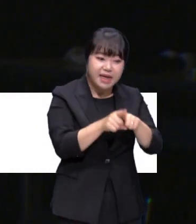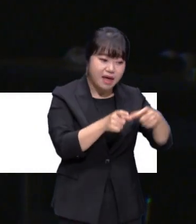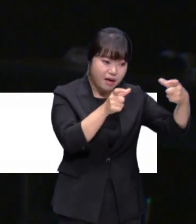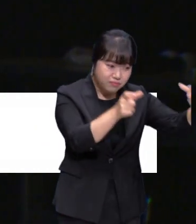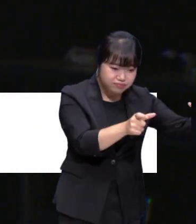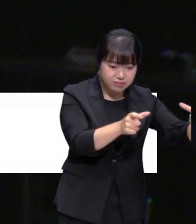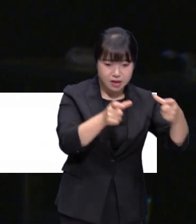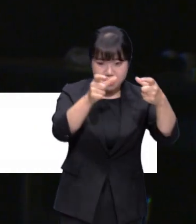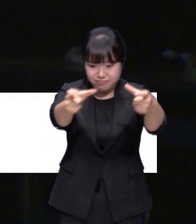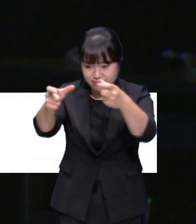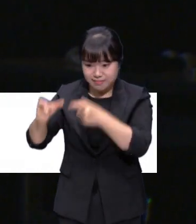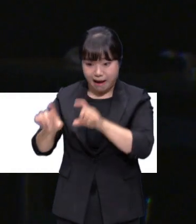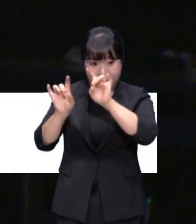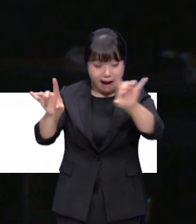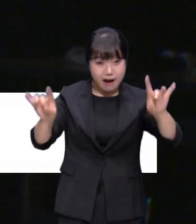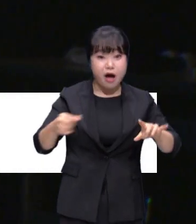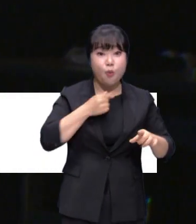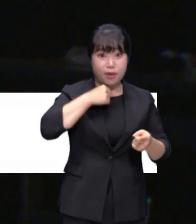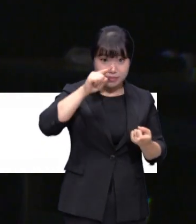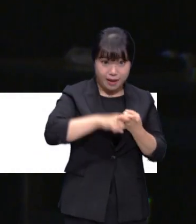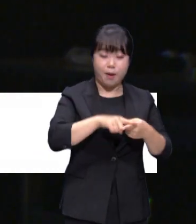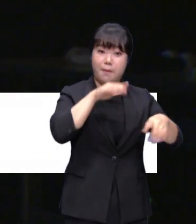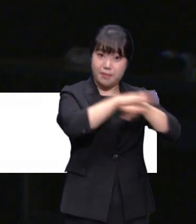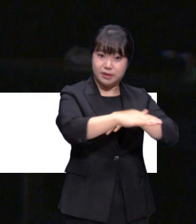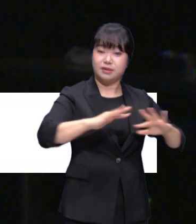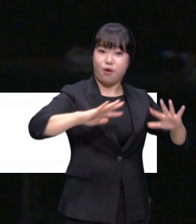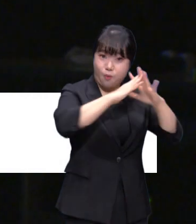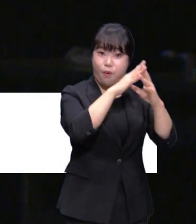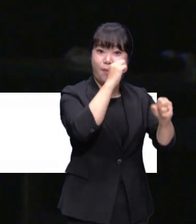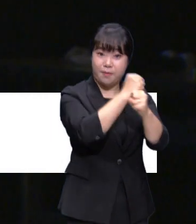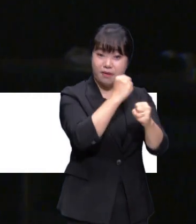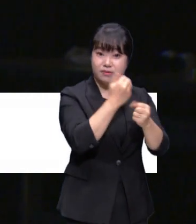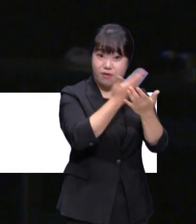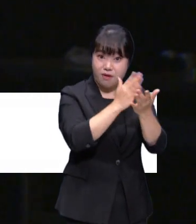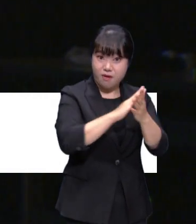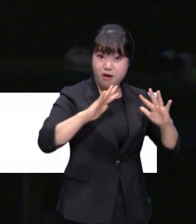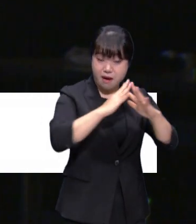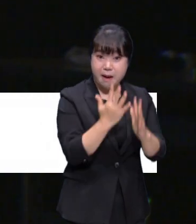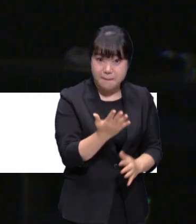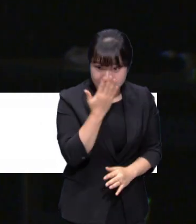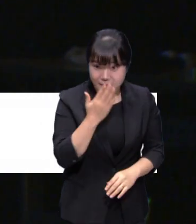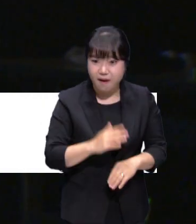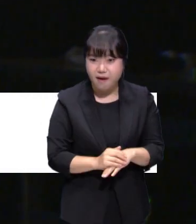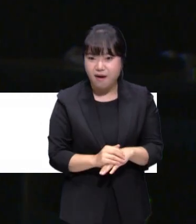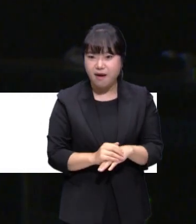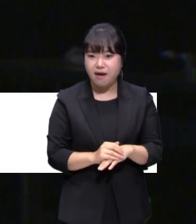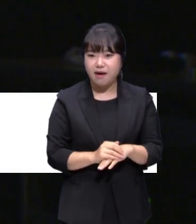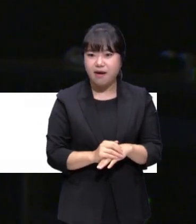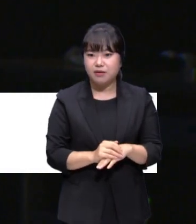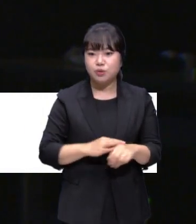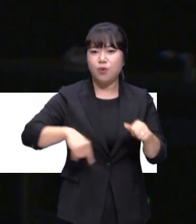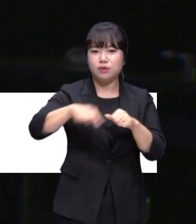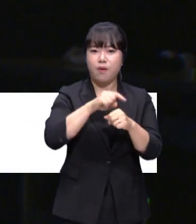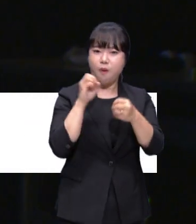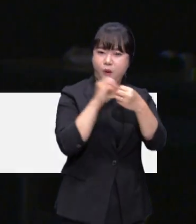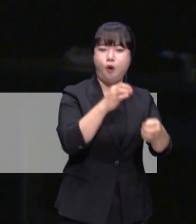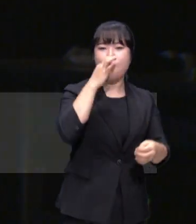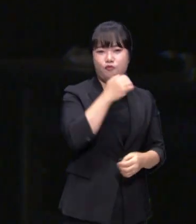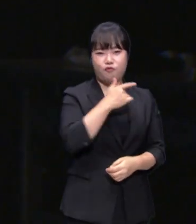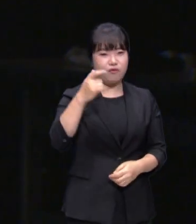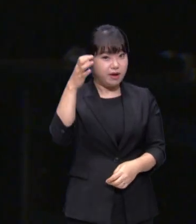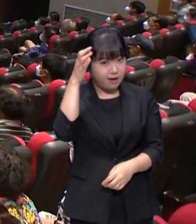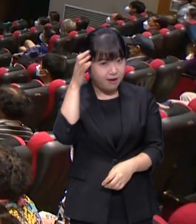어떻게 협심을 하셔서 이 사업을 추진하느냐에 따라서 효과가 더 극대화될 수 있다라고 제가 말씀드립니다.